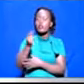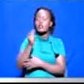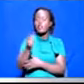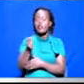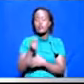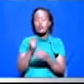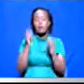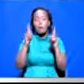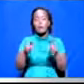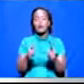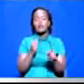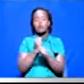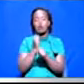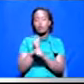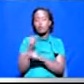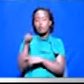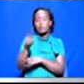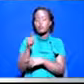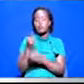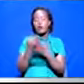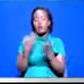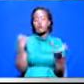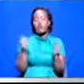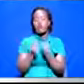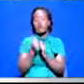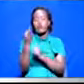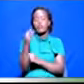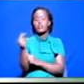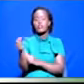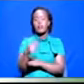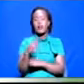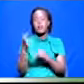ya Ijumaa tarehe 13 mwezi Agosti mwaka huu.